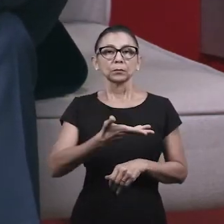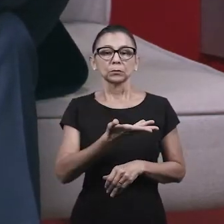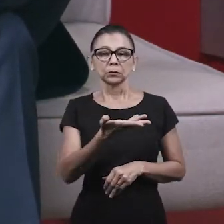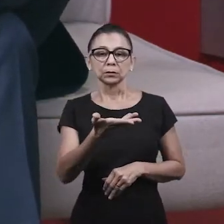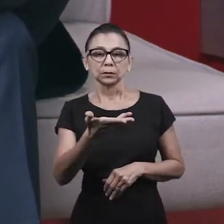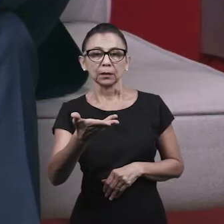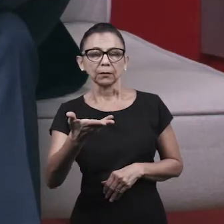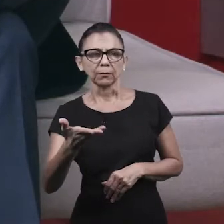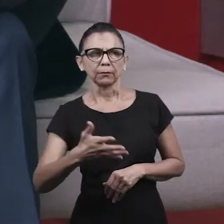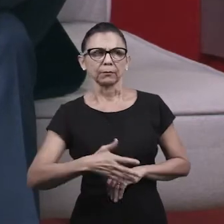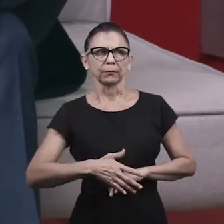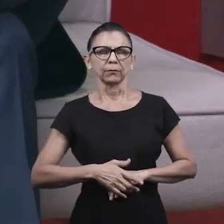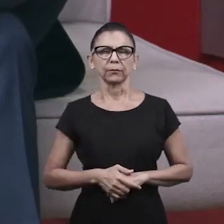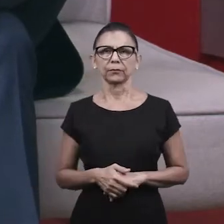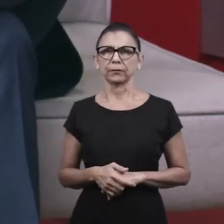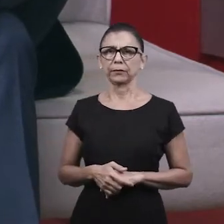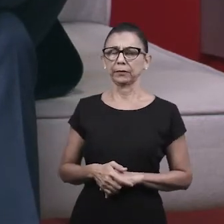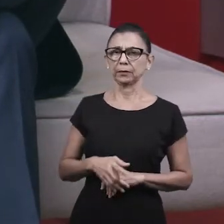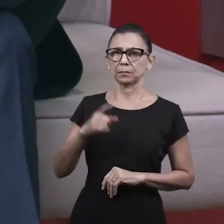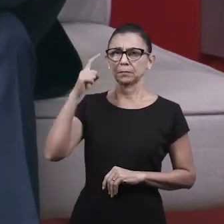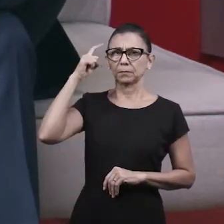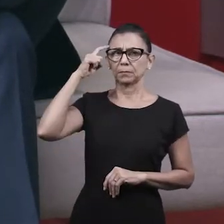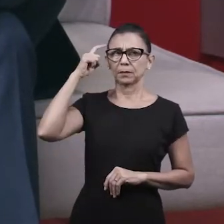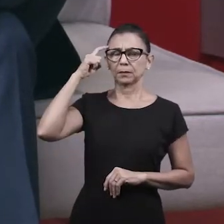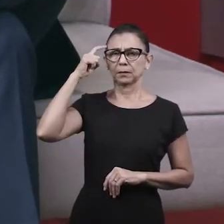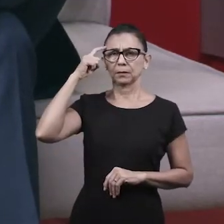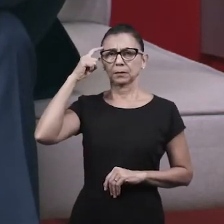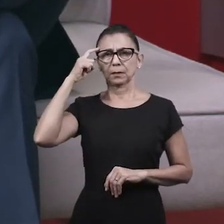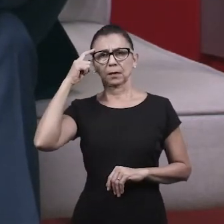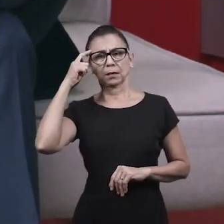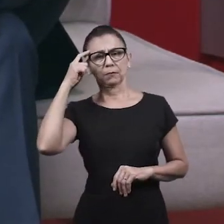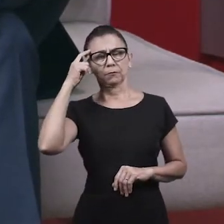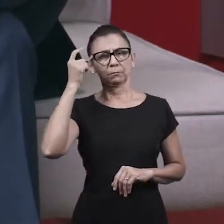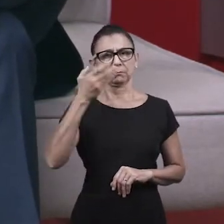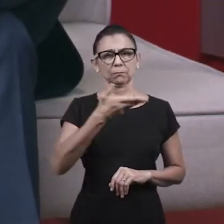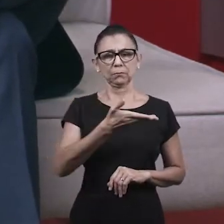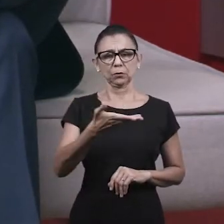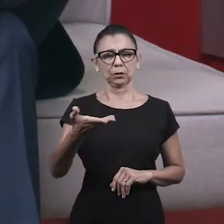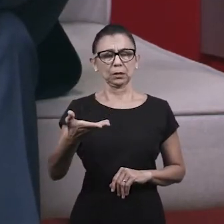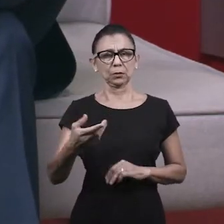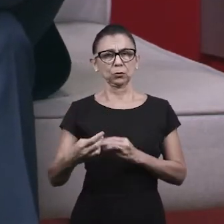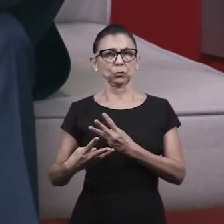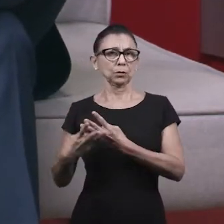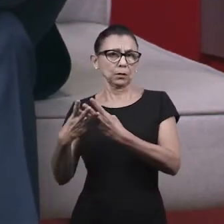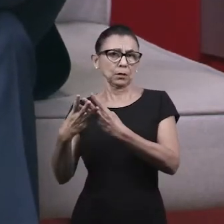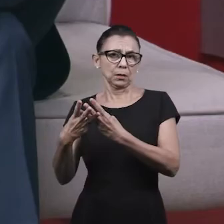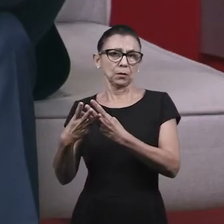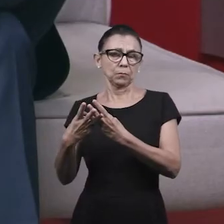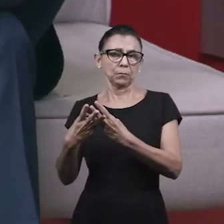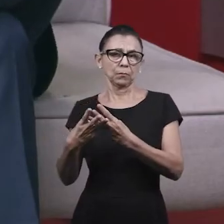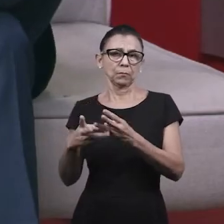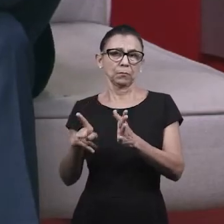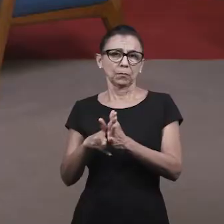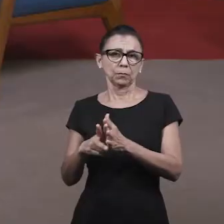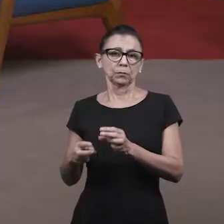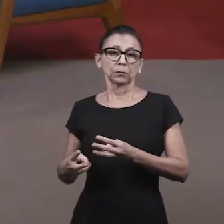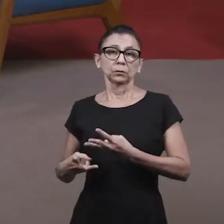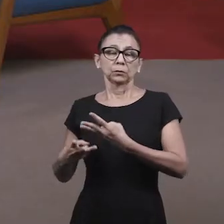Au moment de la Pâque, au moment de servir, j'ai aucun doute. Ils